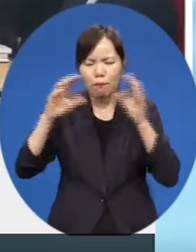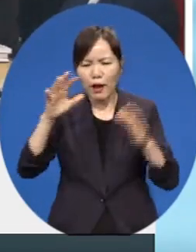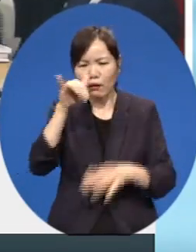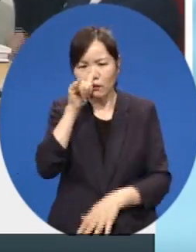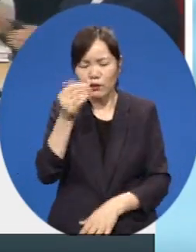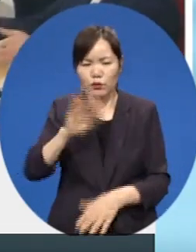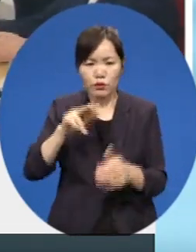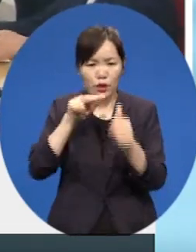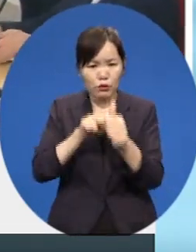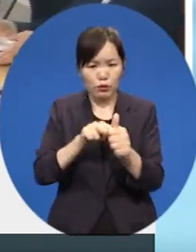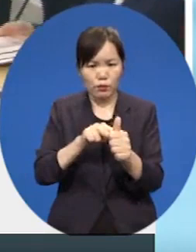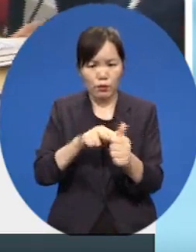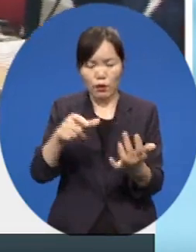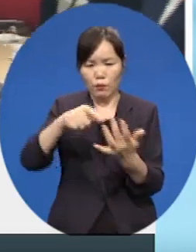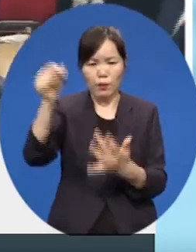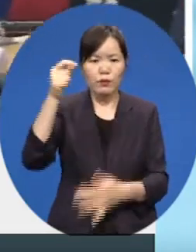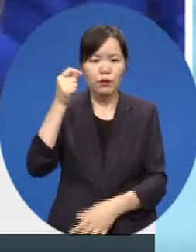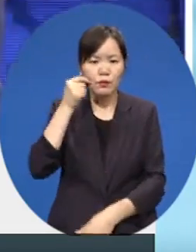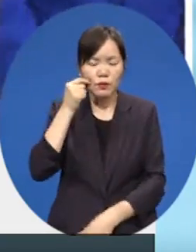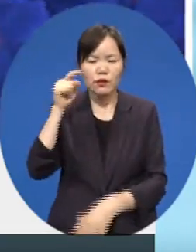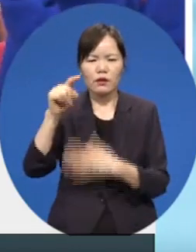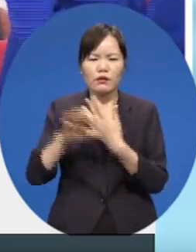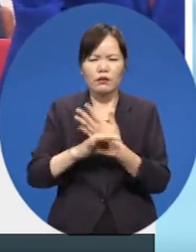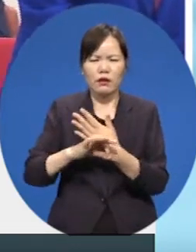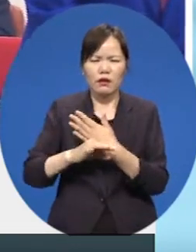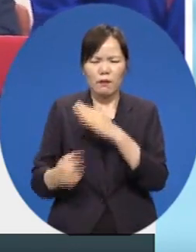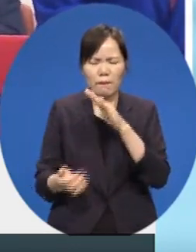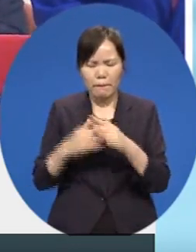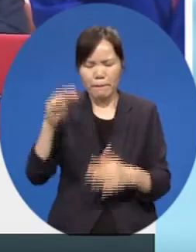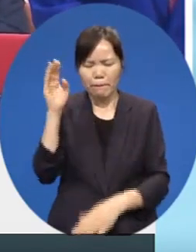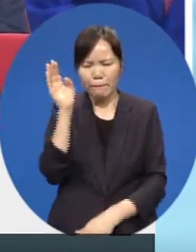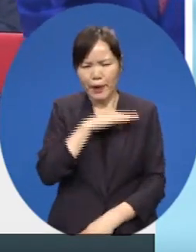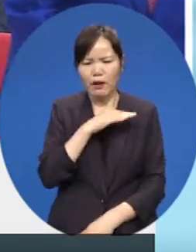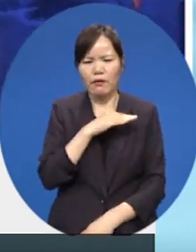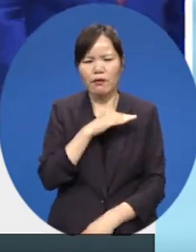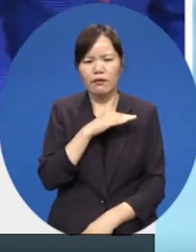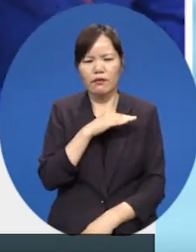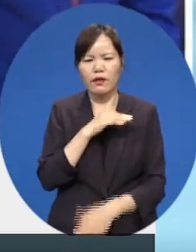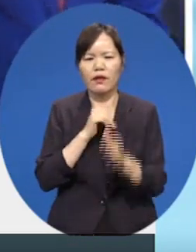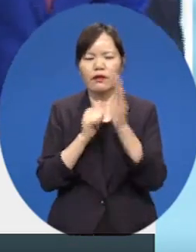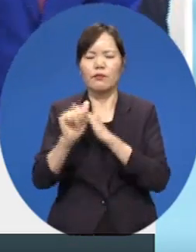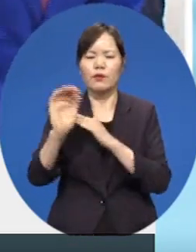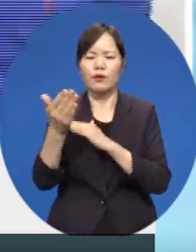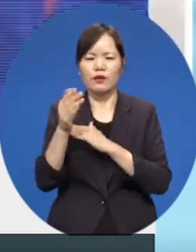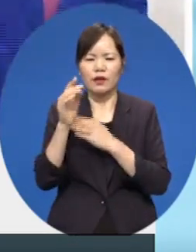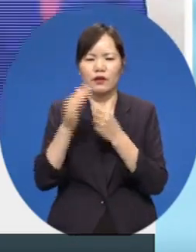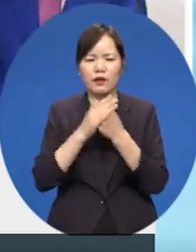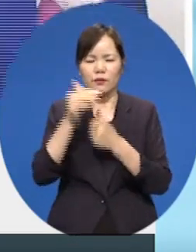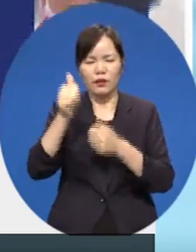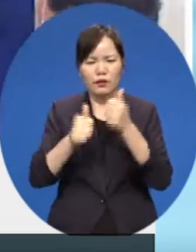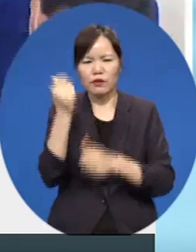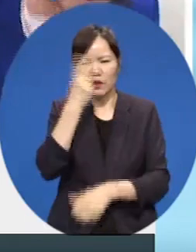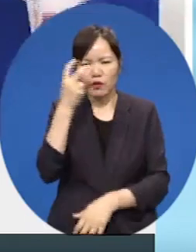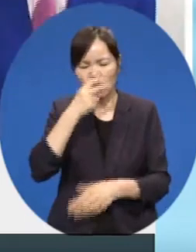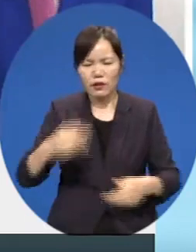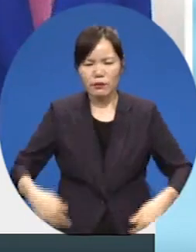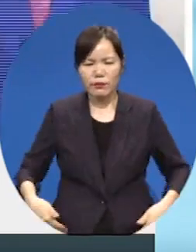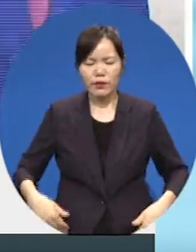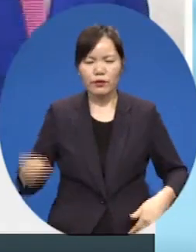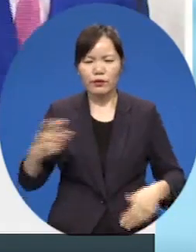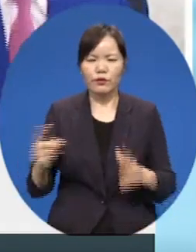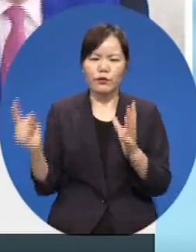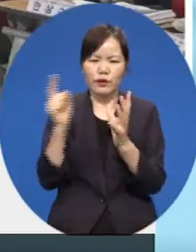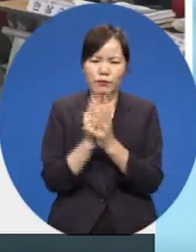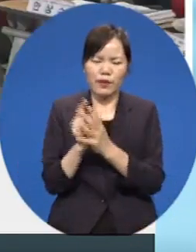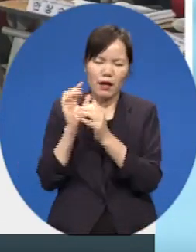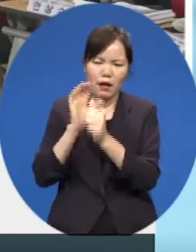낸다? 그러면 최악의 대표로 남게 되는 거죠. 이준석 대표로서는 당연히 경선 관리할 수밖에 없는 거고 입당을 압박할 수밖에 없는